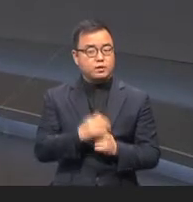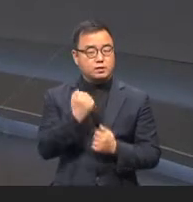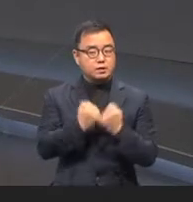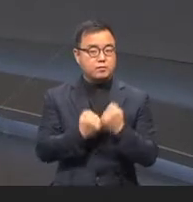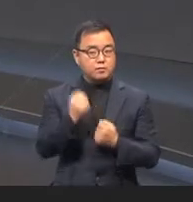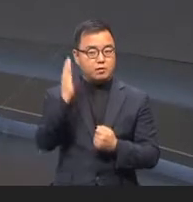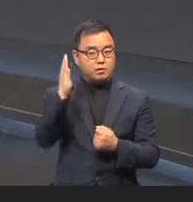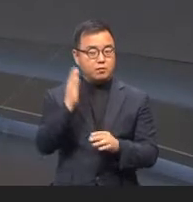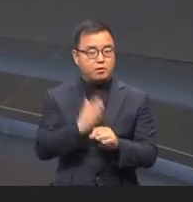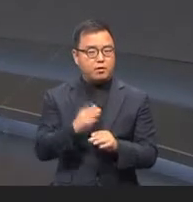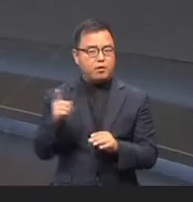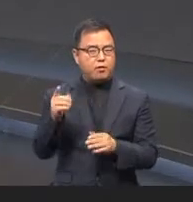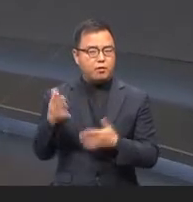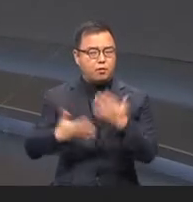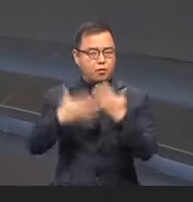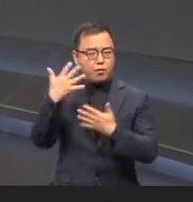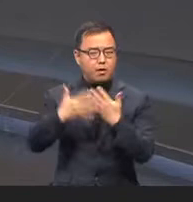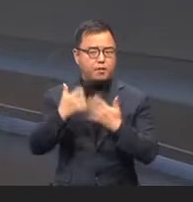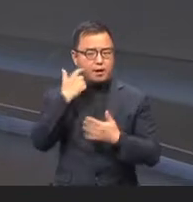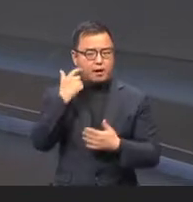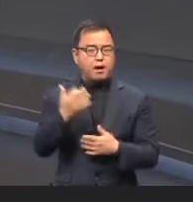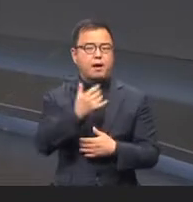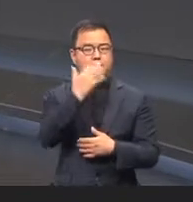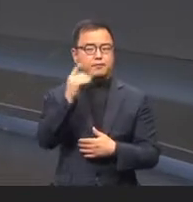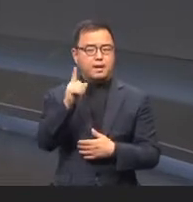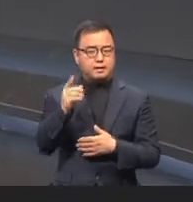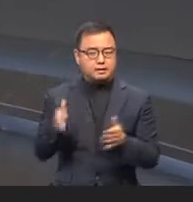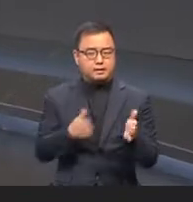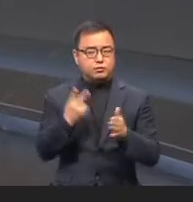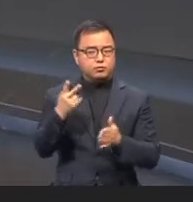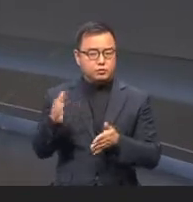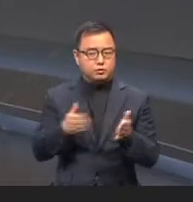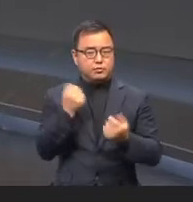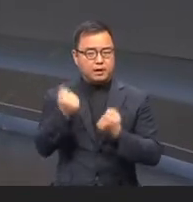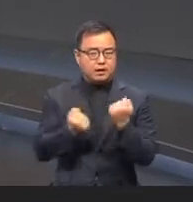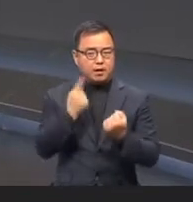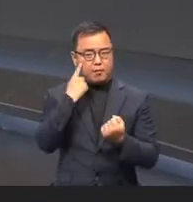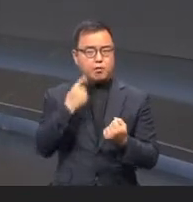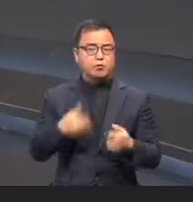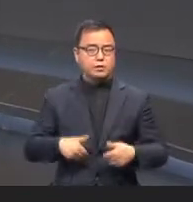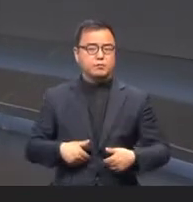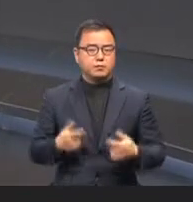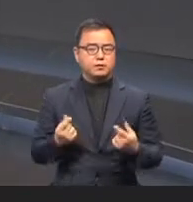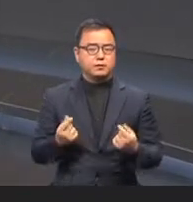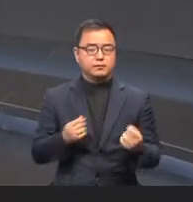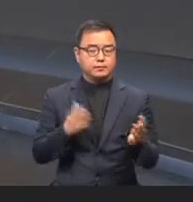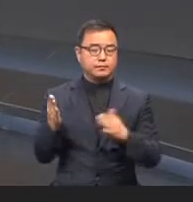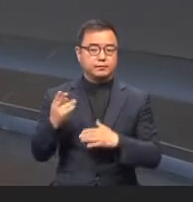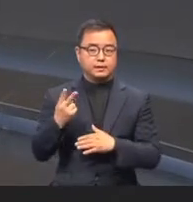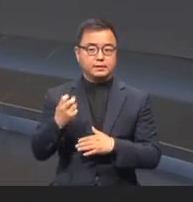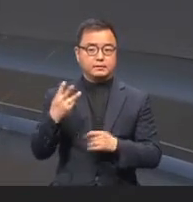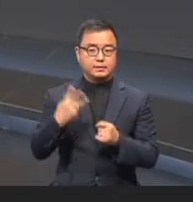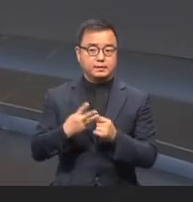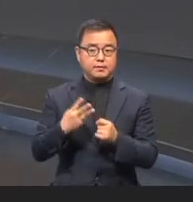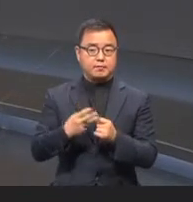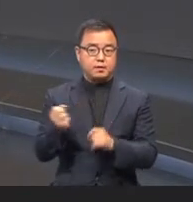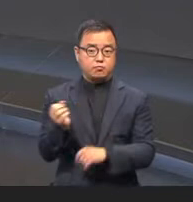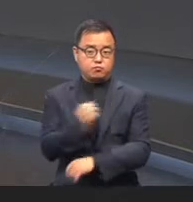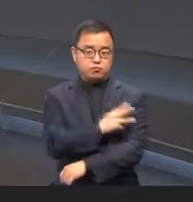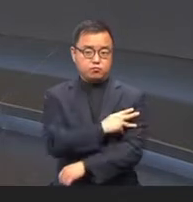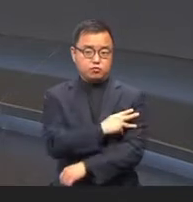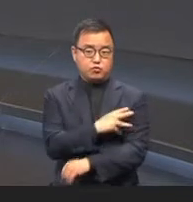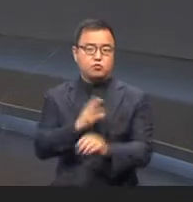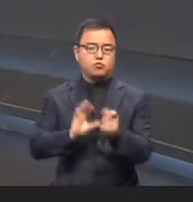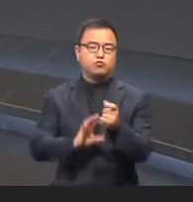질은 더 화면 보니까 정말 아름답네요 생일 주기표 좀 달려 봐야 될것 같습니다 용 자 어이 13회 부천 국제 판타스틱